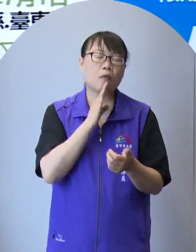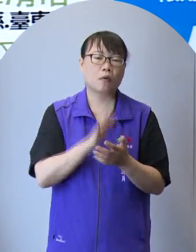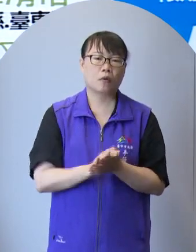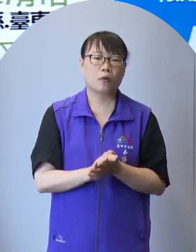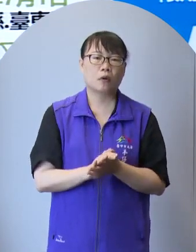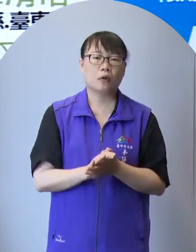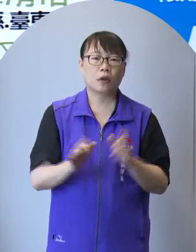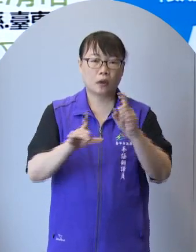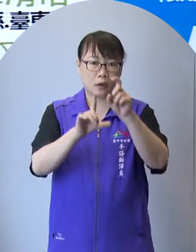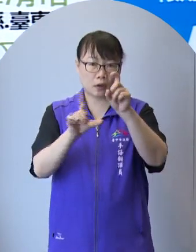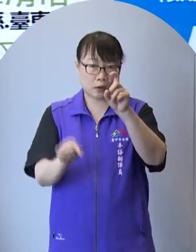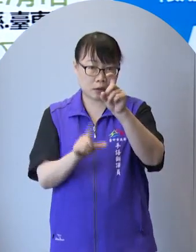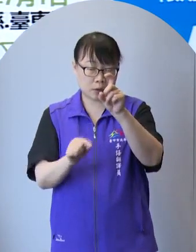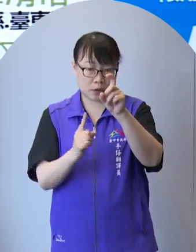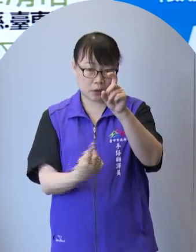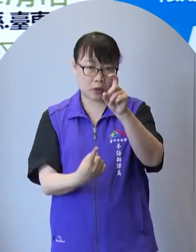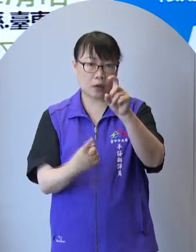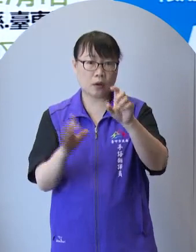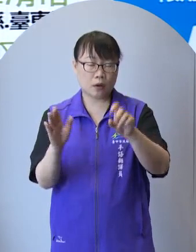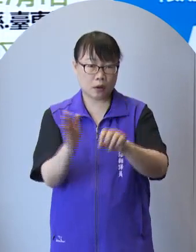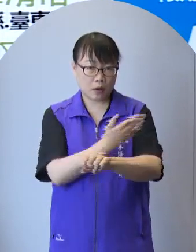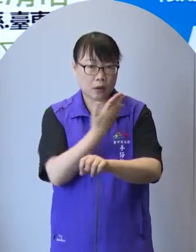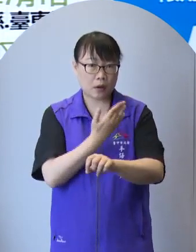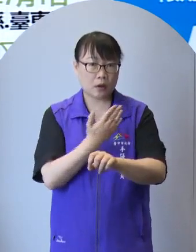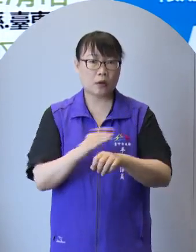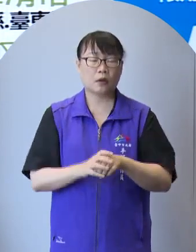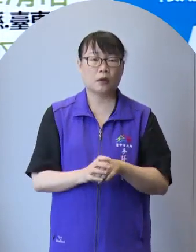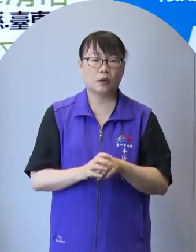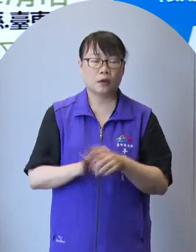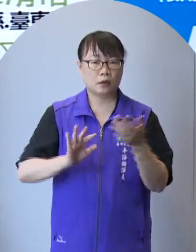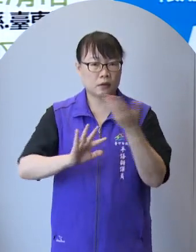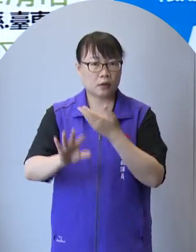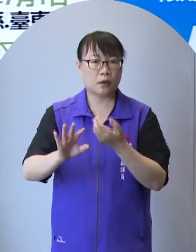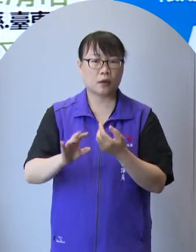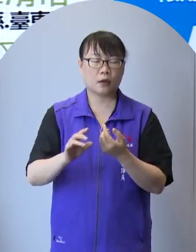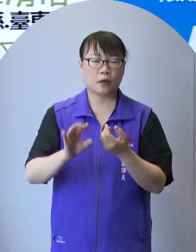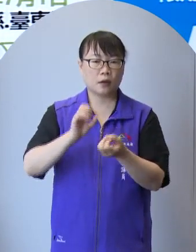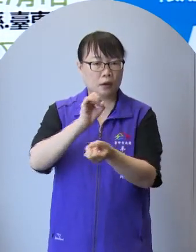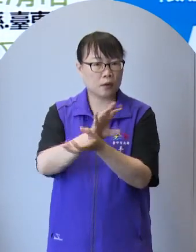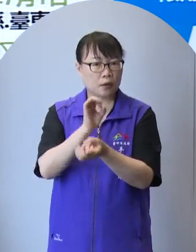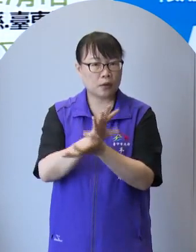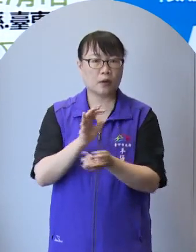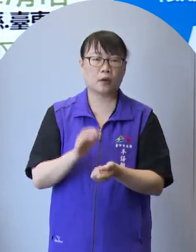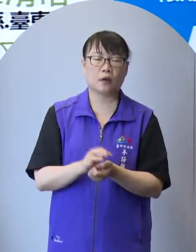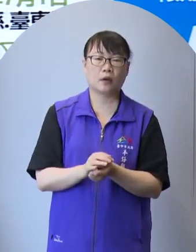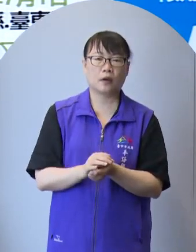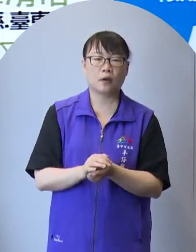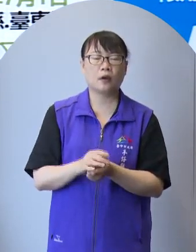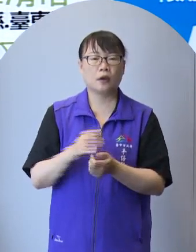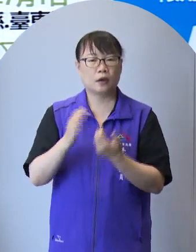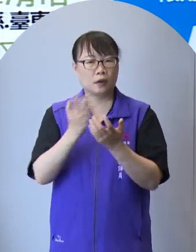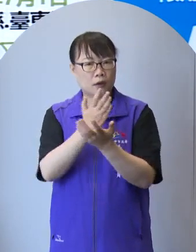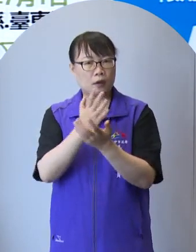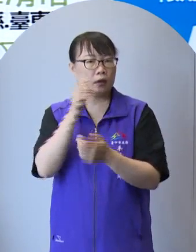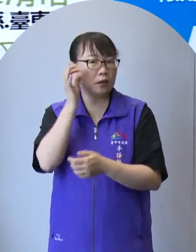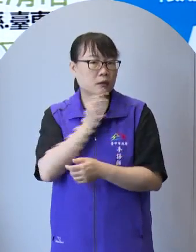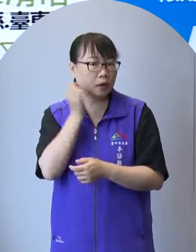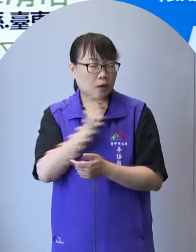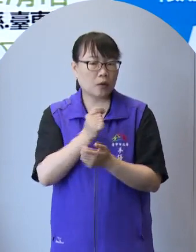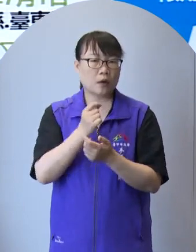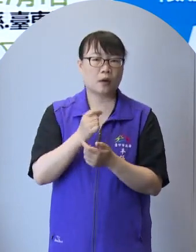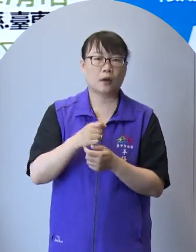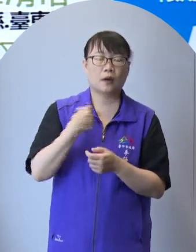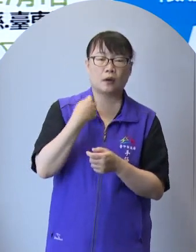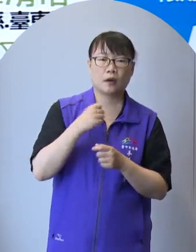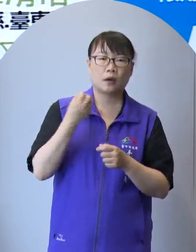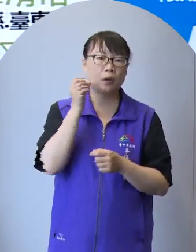在10月1日同步实施。那后面当然会有云林啊、连江、彰化、花莲、台东，陆陆续续也都会